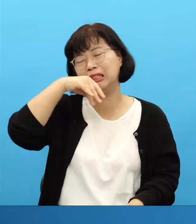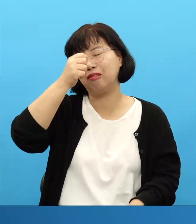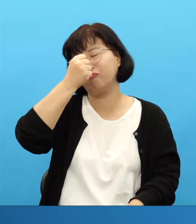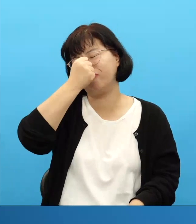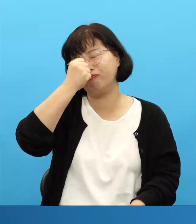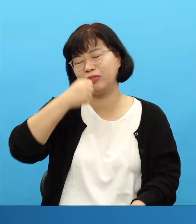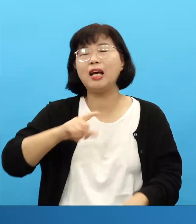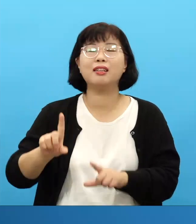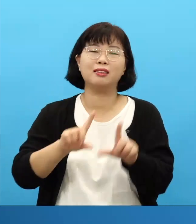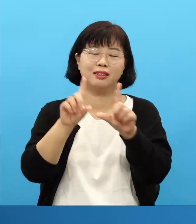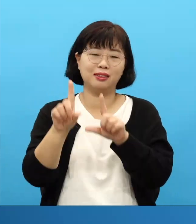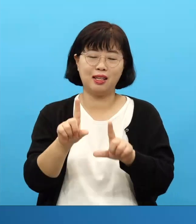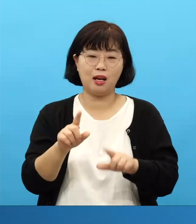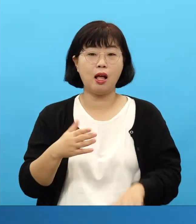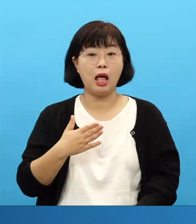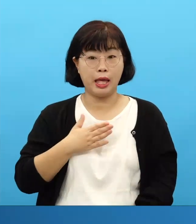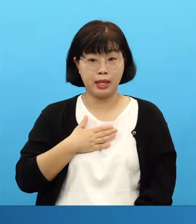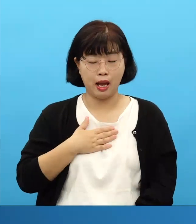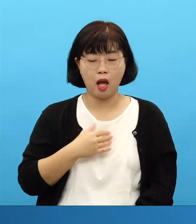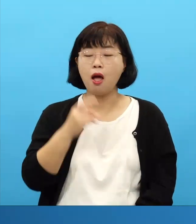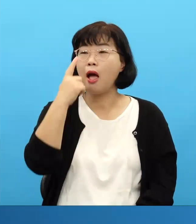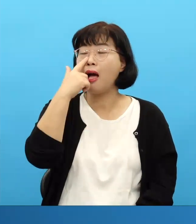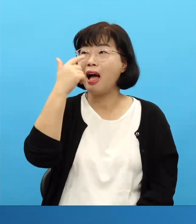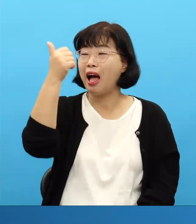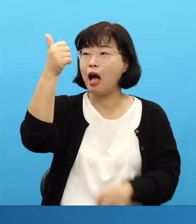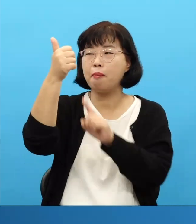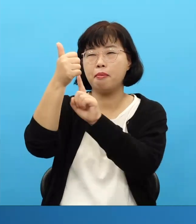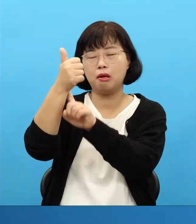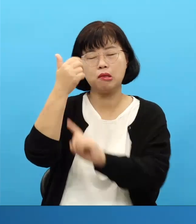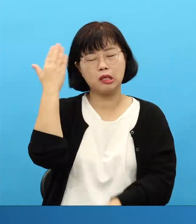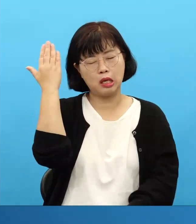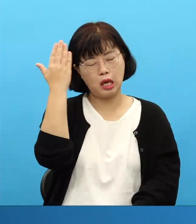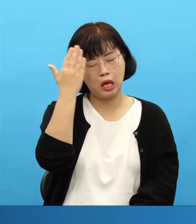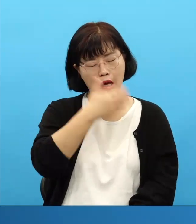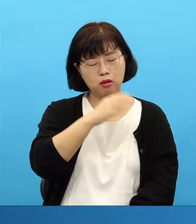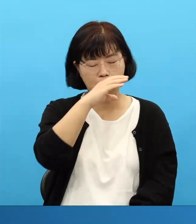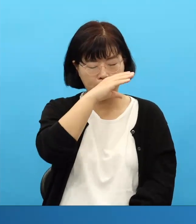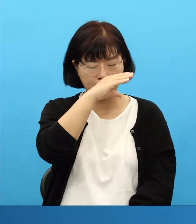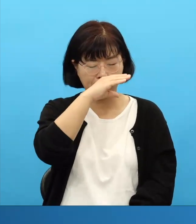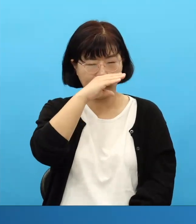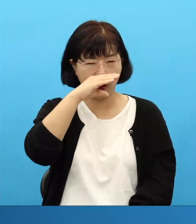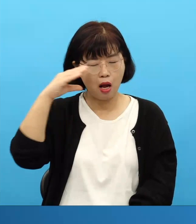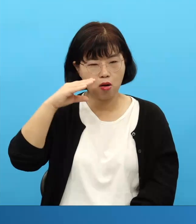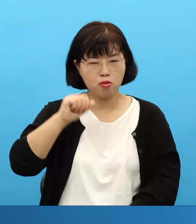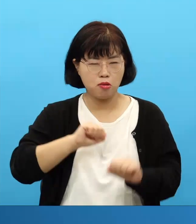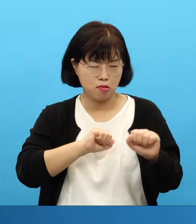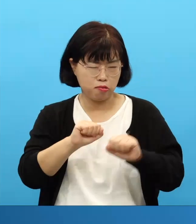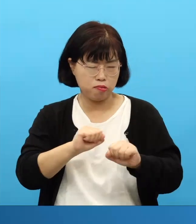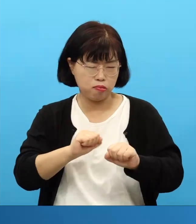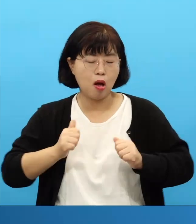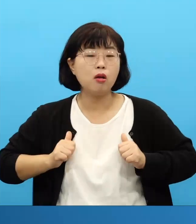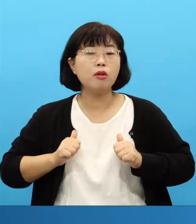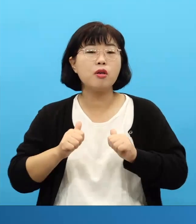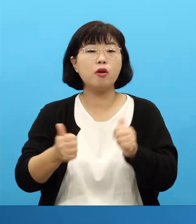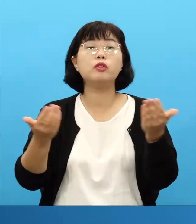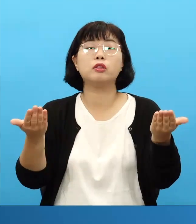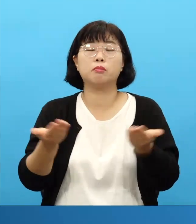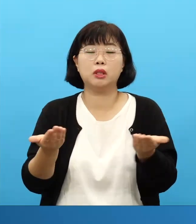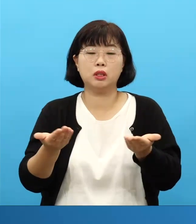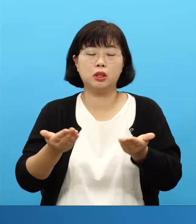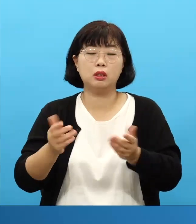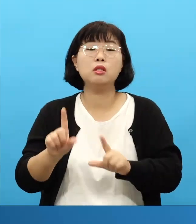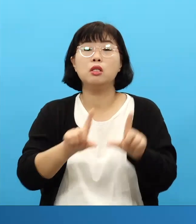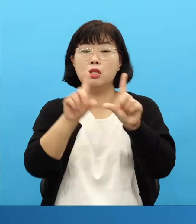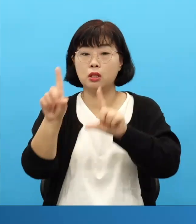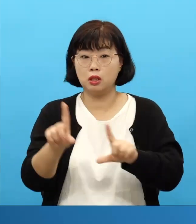very upright. He was that kind of person. 제가 볼 때는요, 이거하고 전혀 상관없는 사람을 살았어요. But the way I see it, he lived life that had nothing to do with this. 그